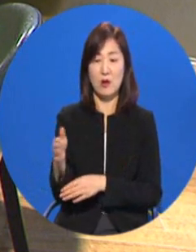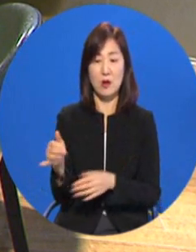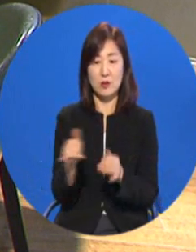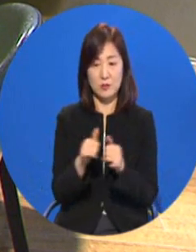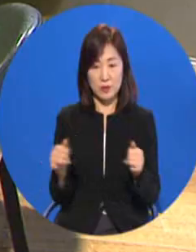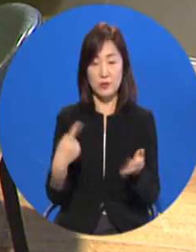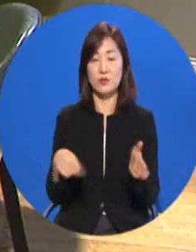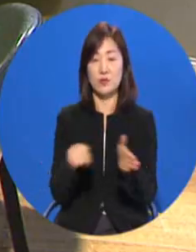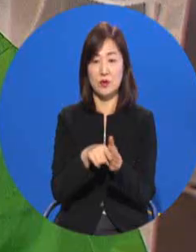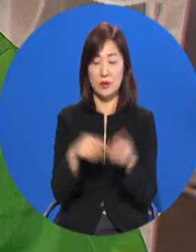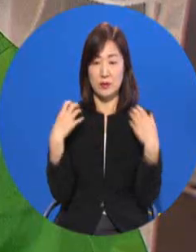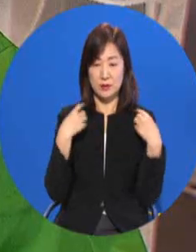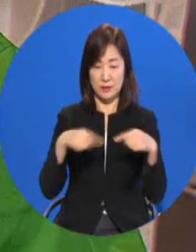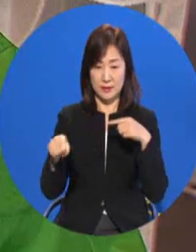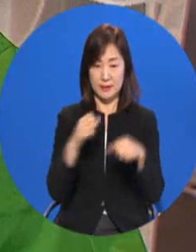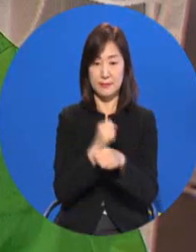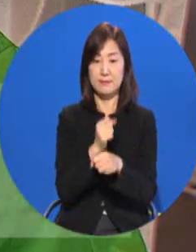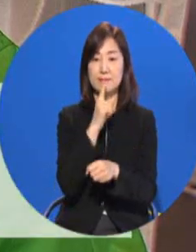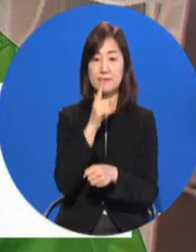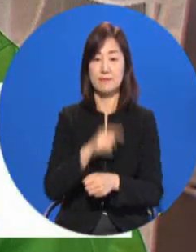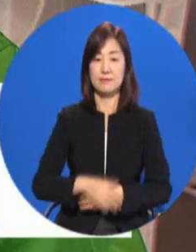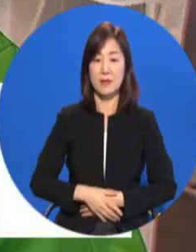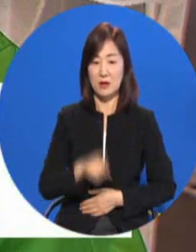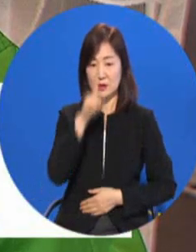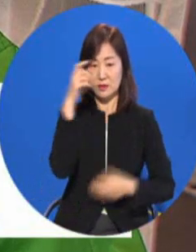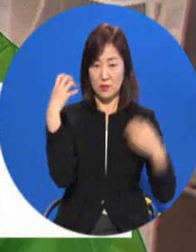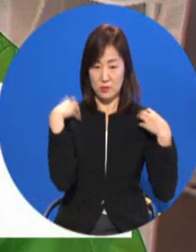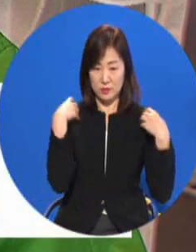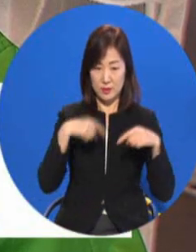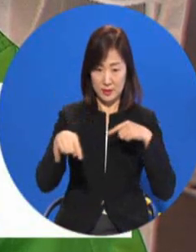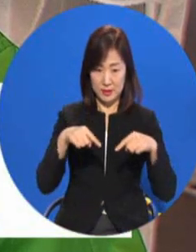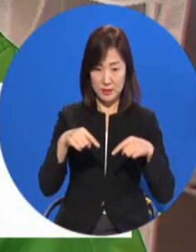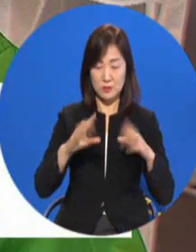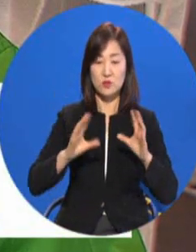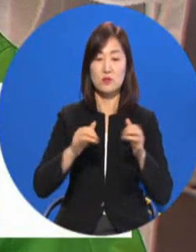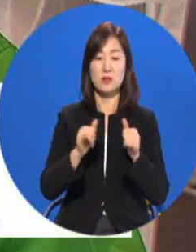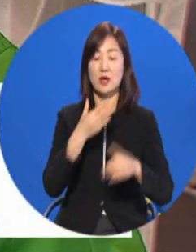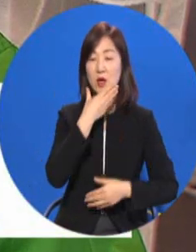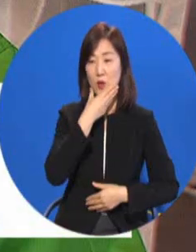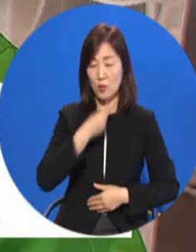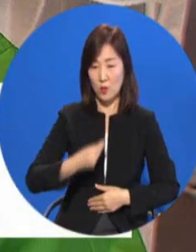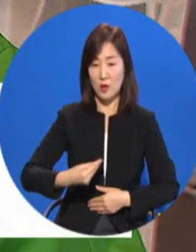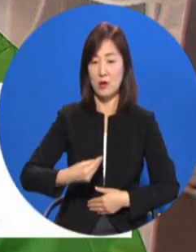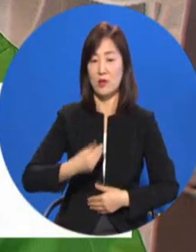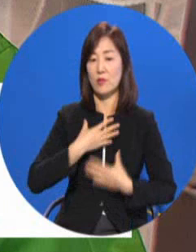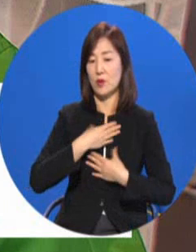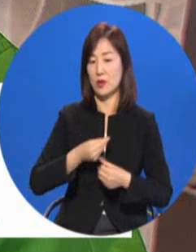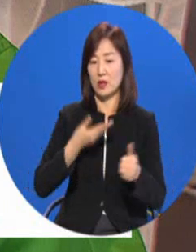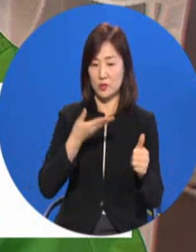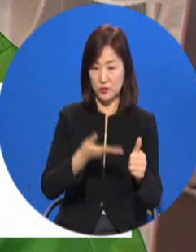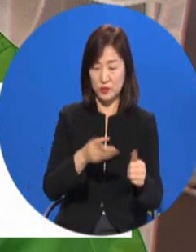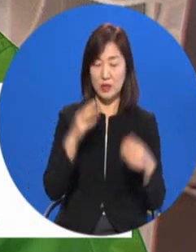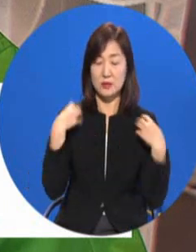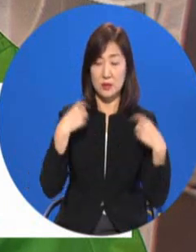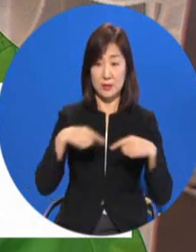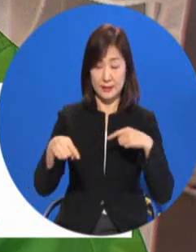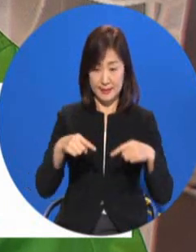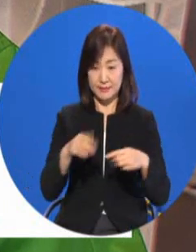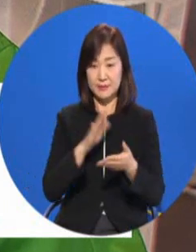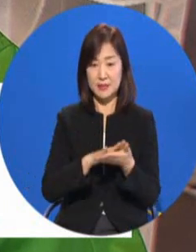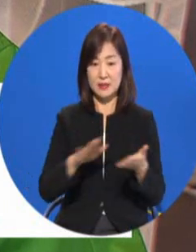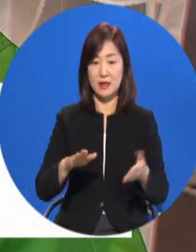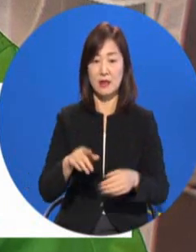실었습니다 정치는 국민을 행복하고 편안하게 한 것이 잠기다 이렇게 생각하고 있습니다 특히